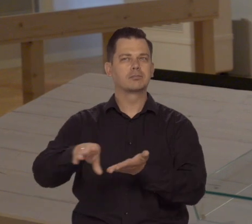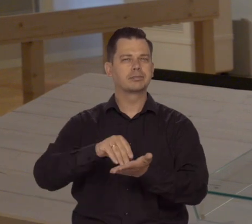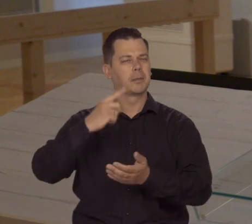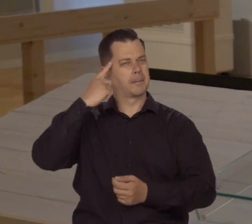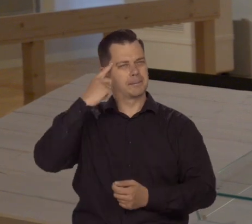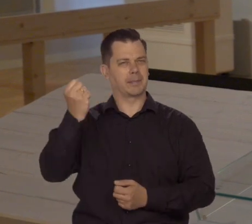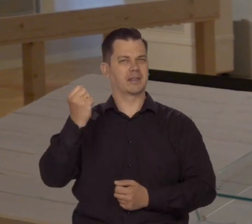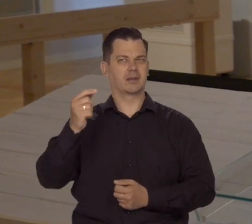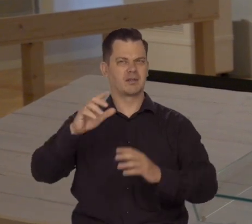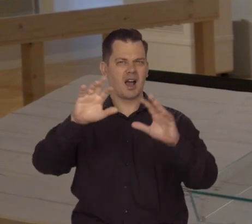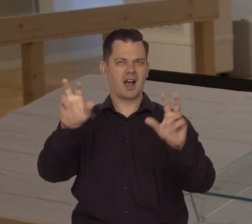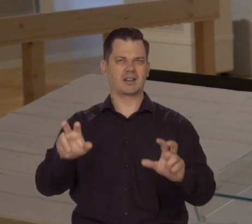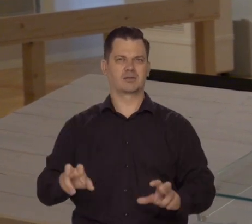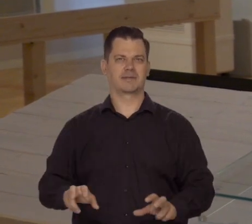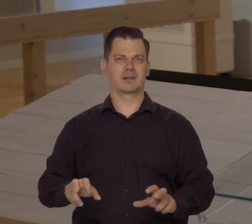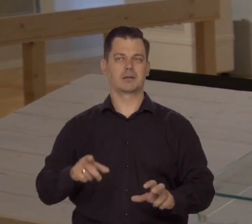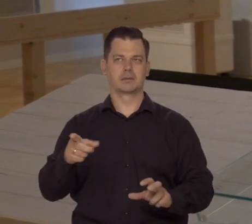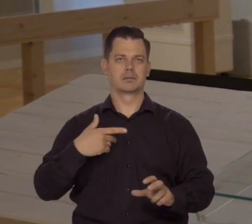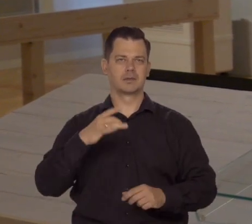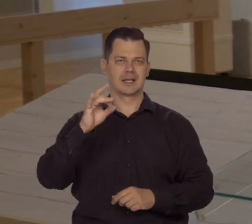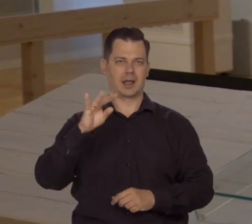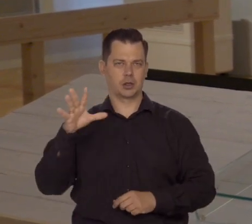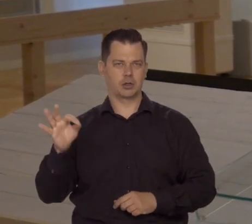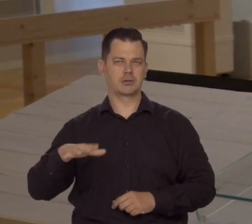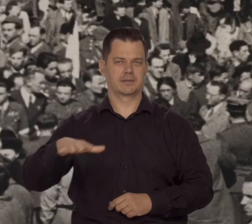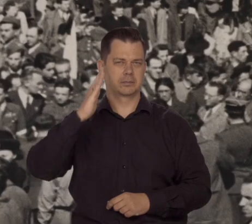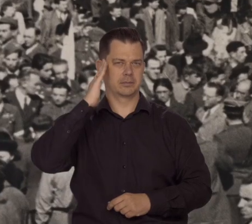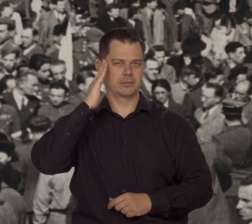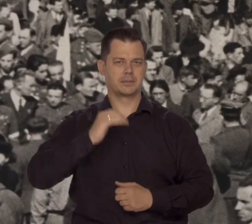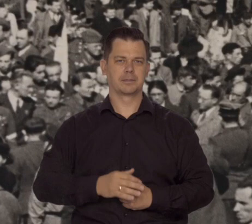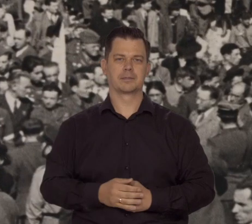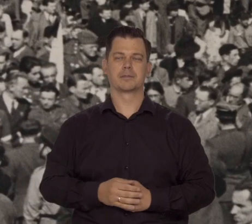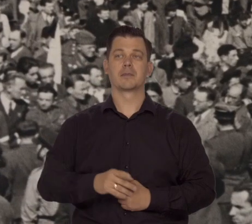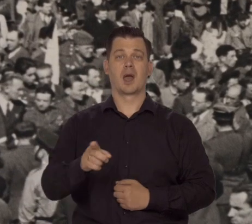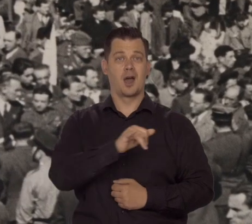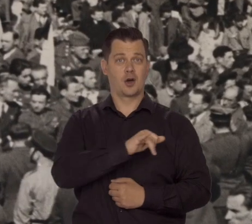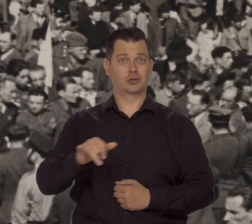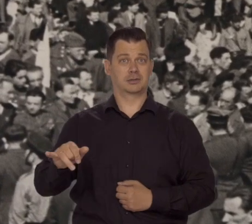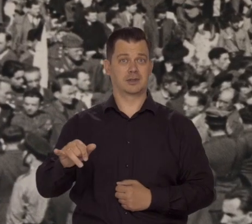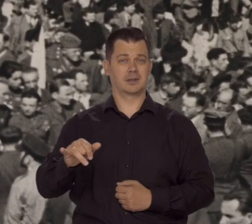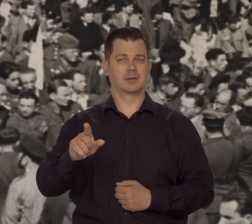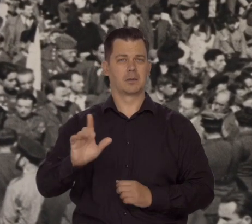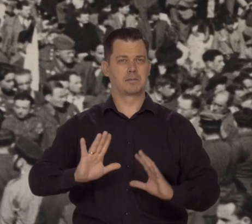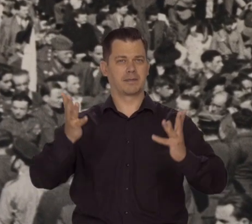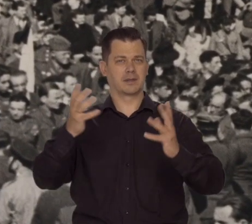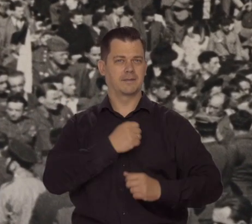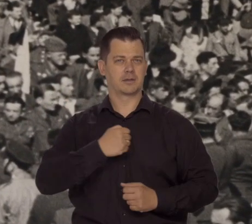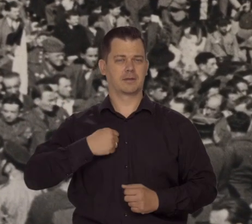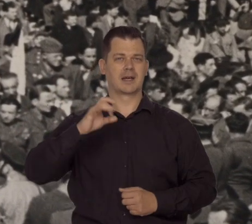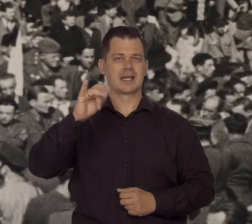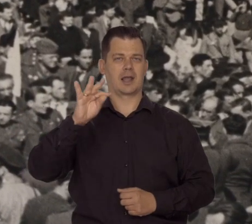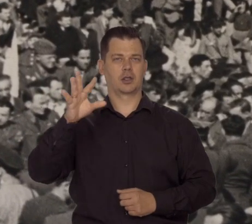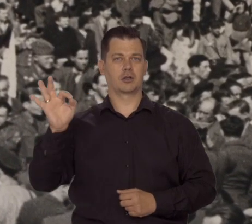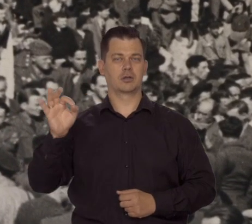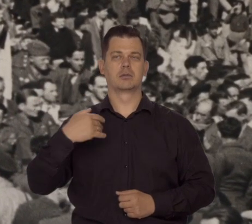podyktowaną potrzebą upamiętnienia katastrofy, która dotknęła getto i jego mieszkańców. Pierwsze obchody rocznic powstania w getcie warszawskim były organizowane